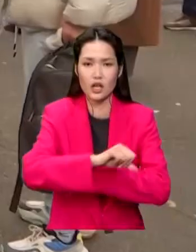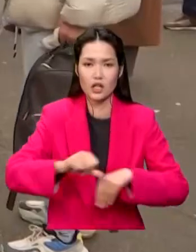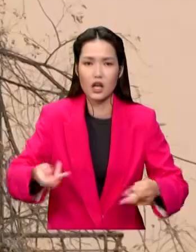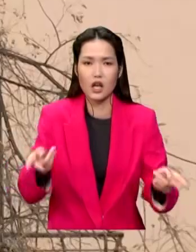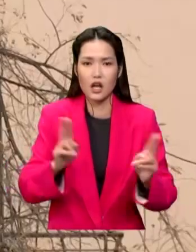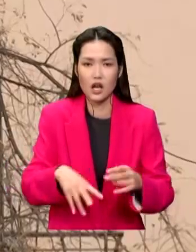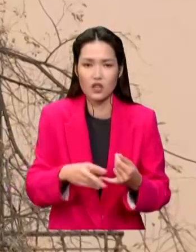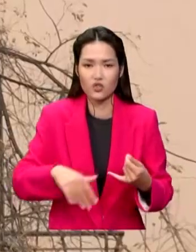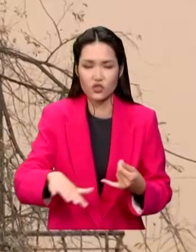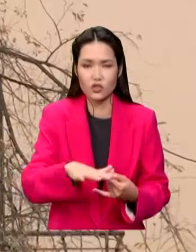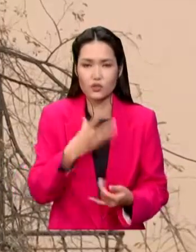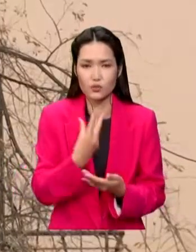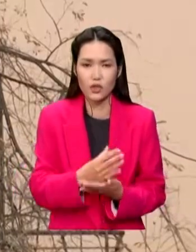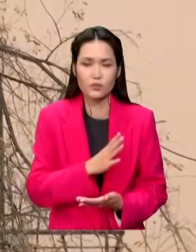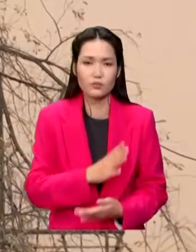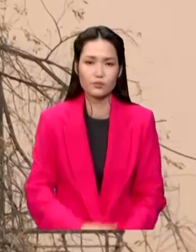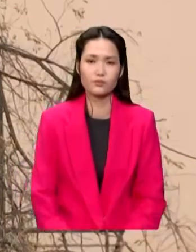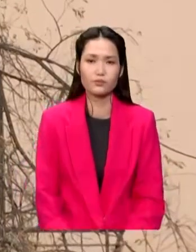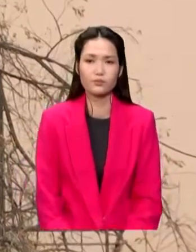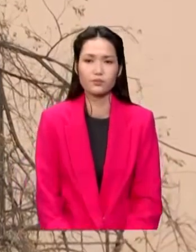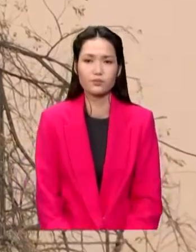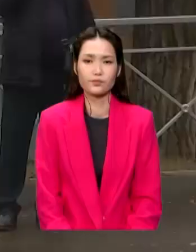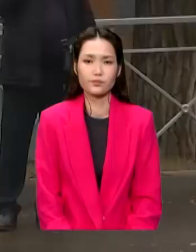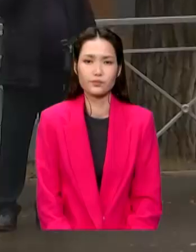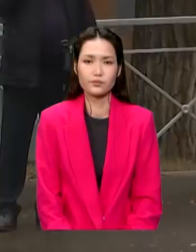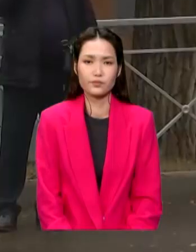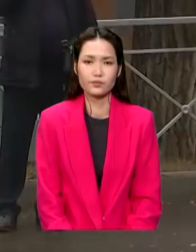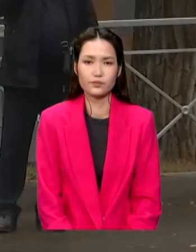ал қалғаны жерлестеріміз еді. Жадыра Омаржан, Рашид Жексенбай, Атамекен Бизнес.